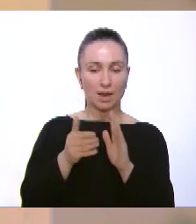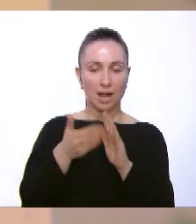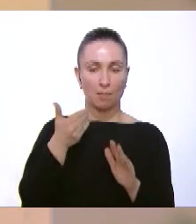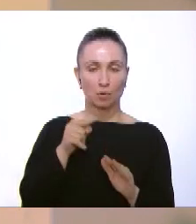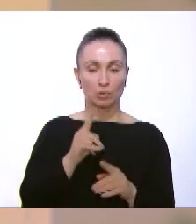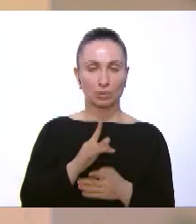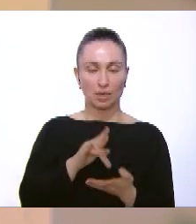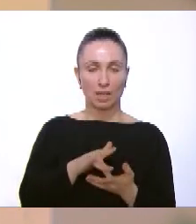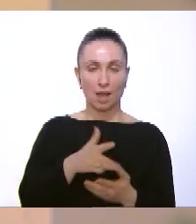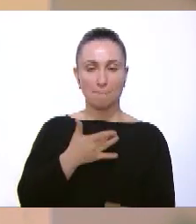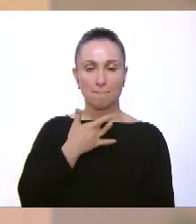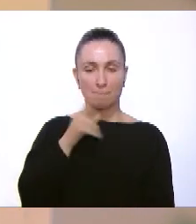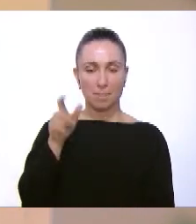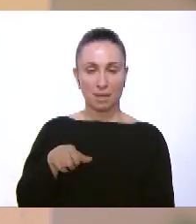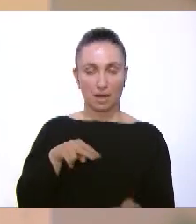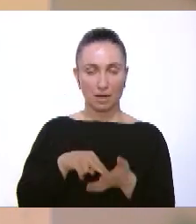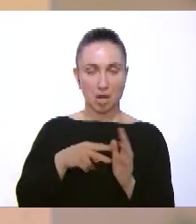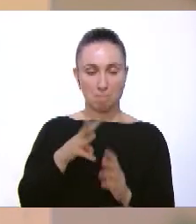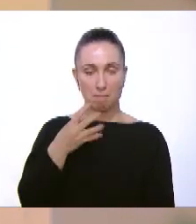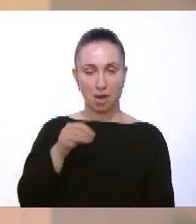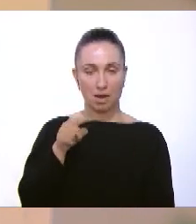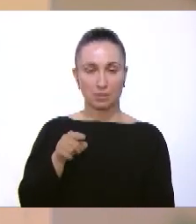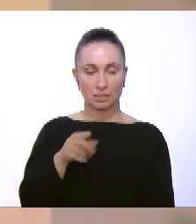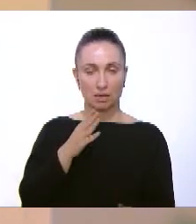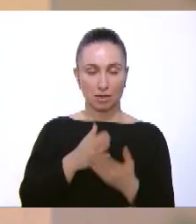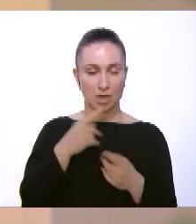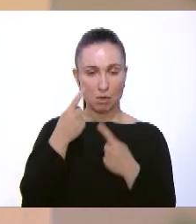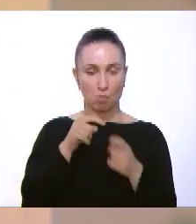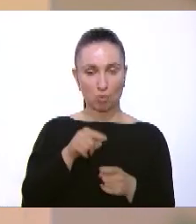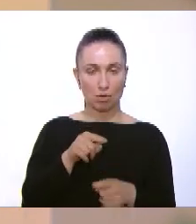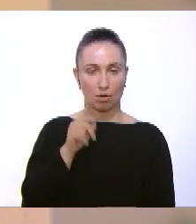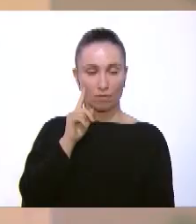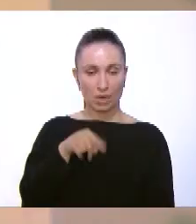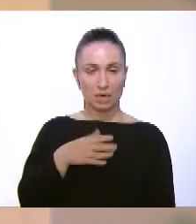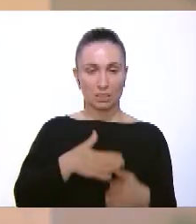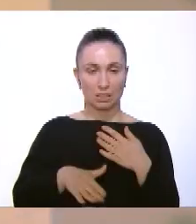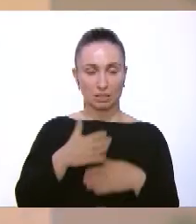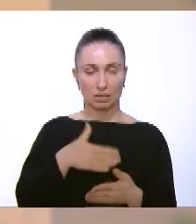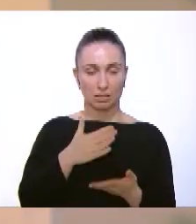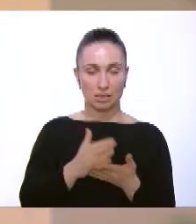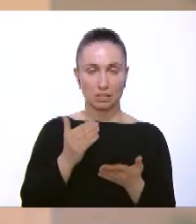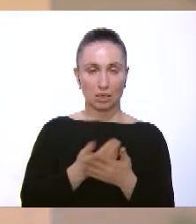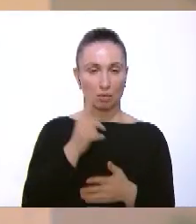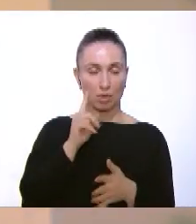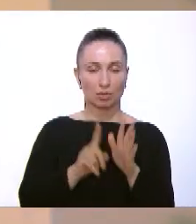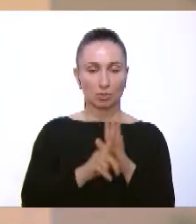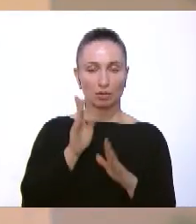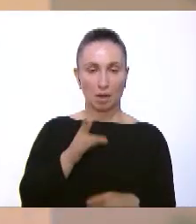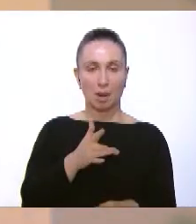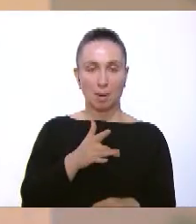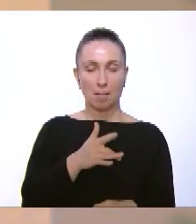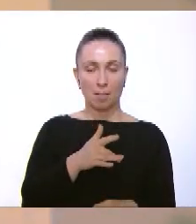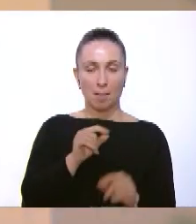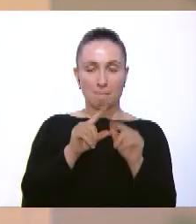რომელსაც ქალაქის მერია გეგმავს და მაისიდან გააქვთ ინფორმაცია, ვიცი ეს სასიხარულო სიახლე, რომ დაიწყება ფილტვის